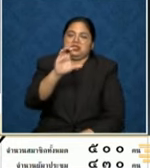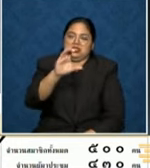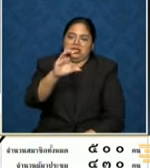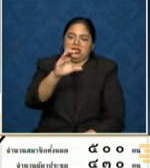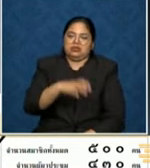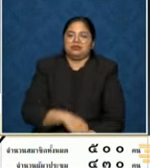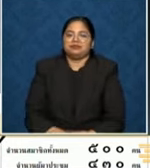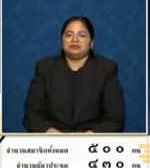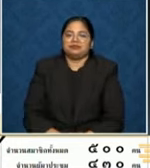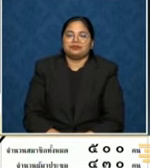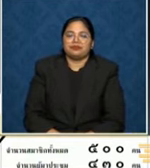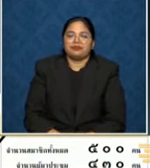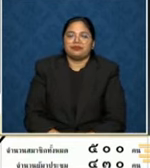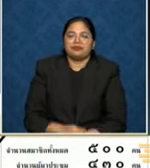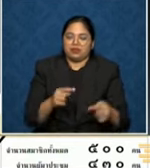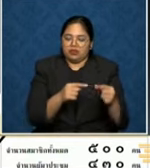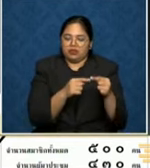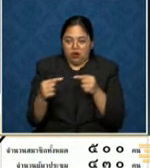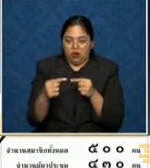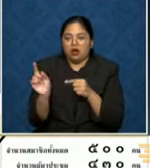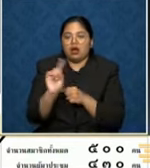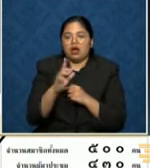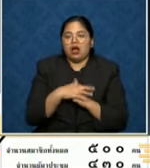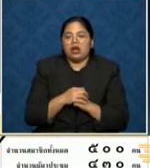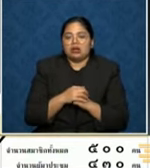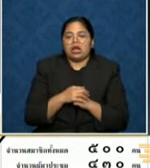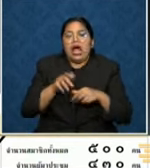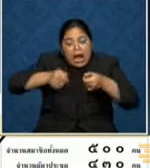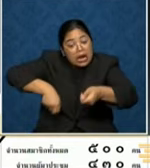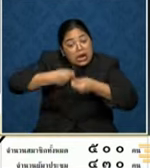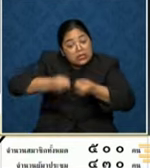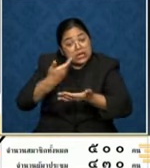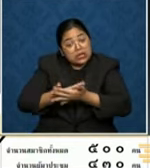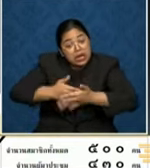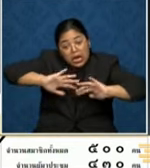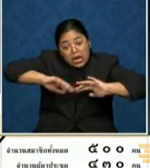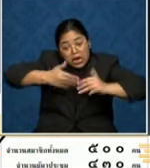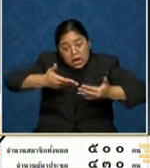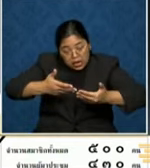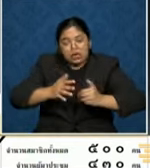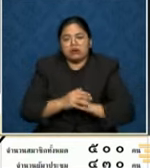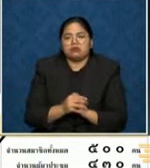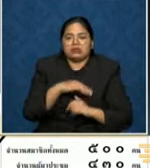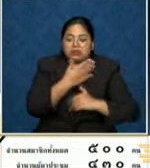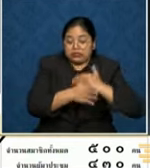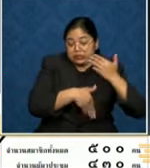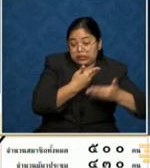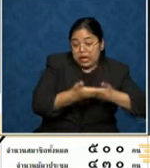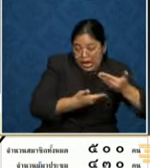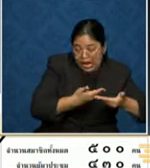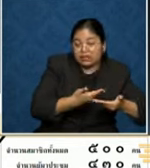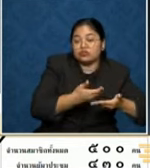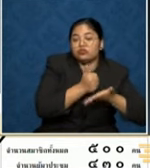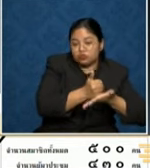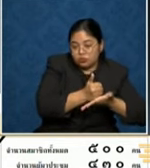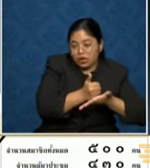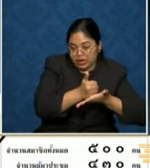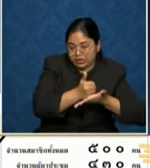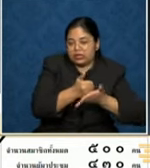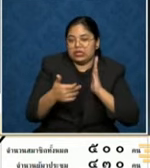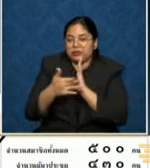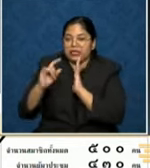านครับต่อไปสร้างรายได้ภาคการเกษตรโดยใช้หลักการตลาดนำนวัตกรรมเสริมเพื่อเพิ่มร